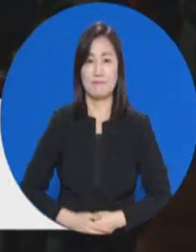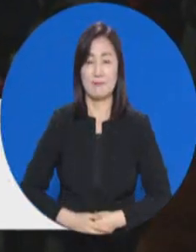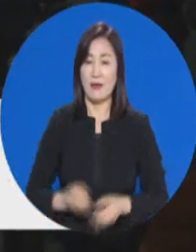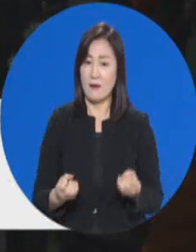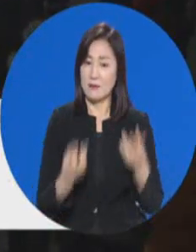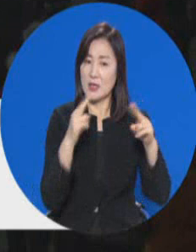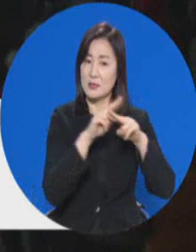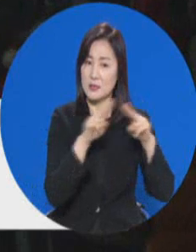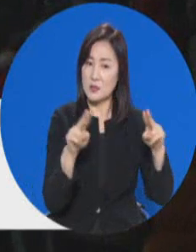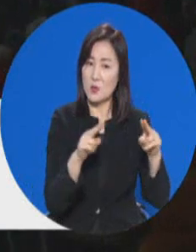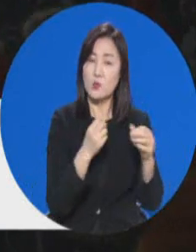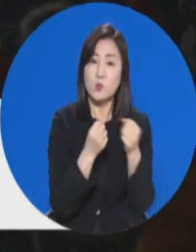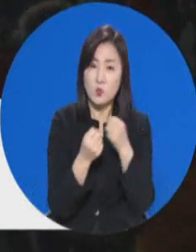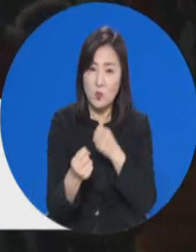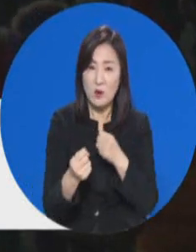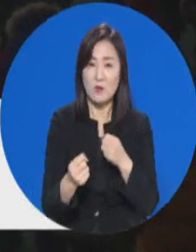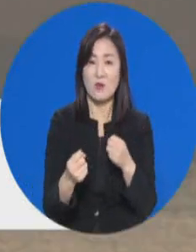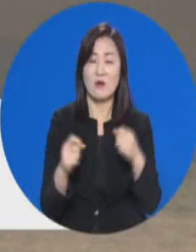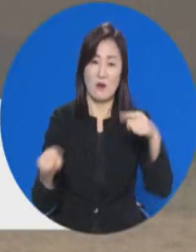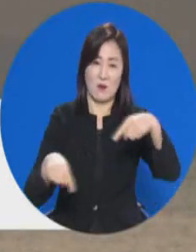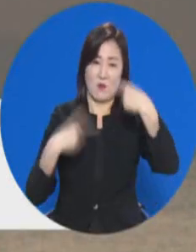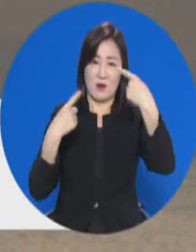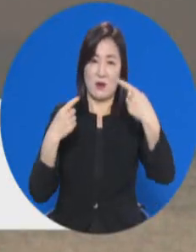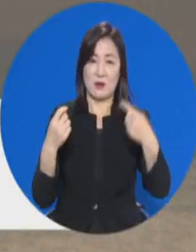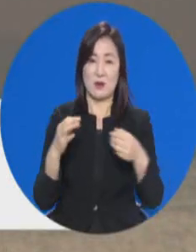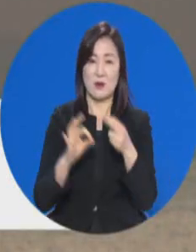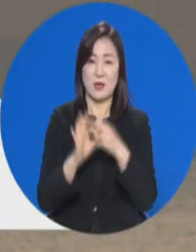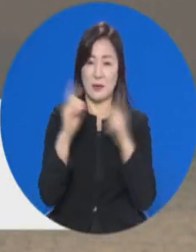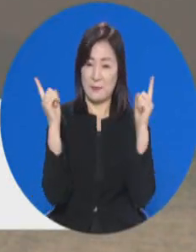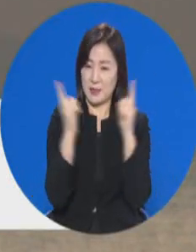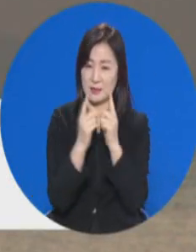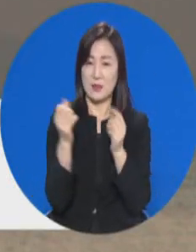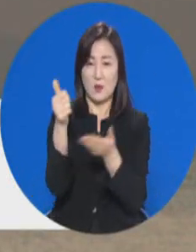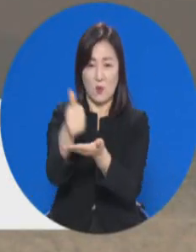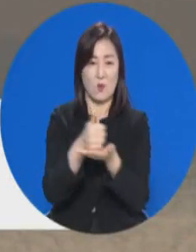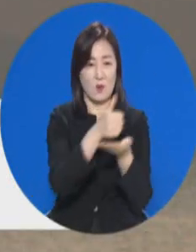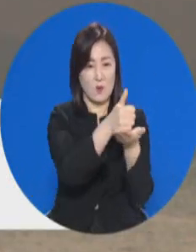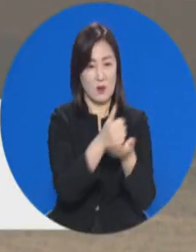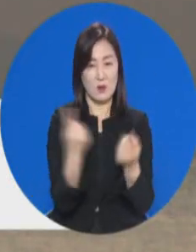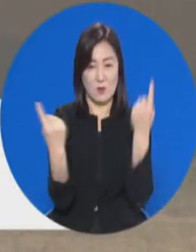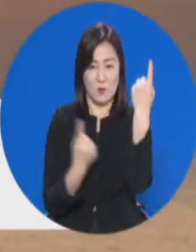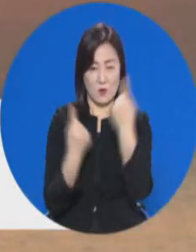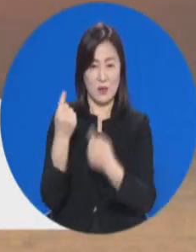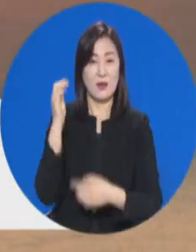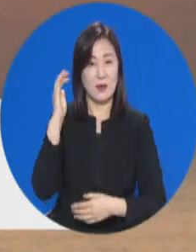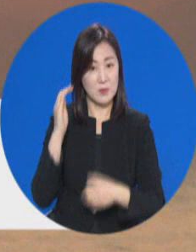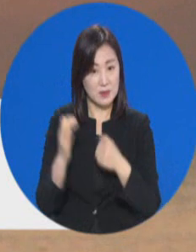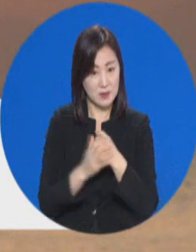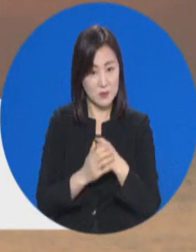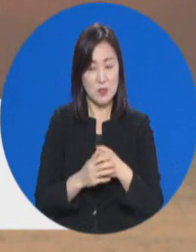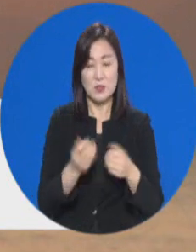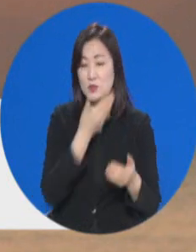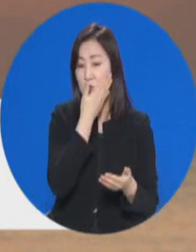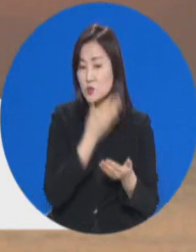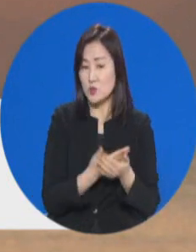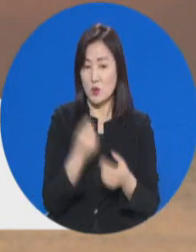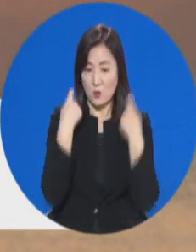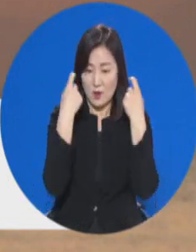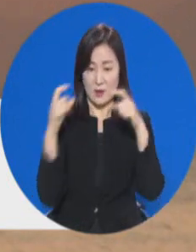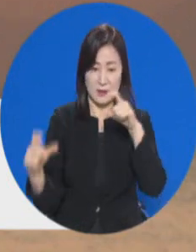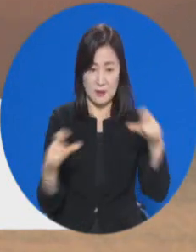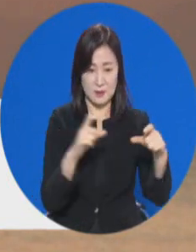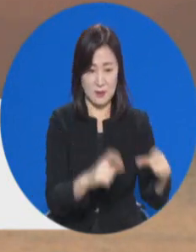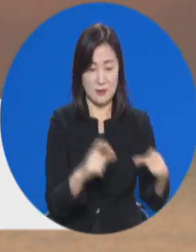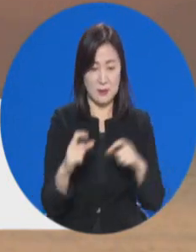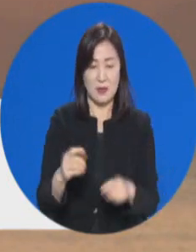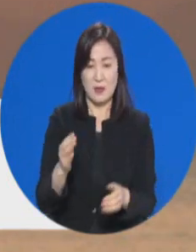행사 취소에도 불구하고 새해 1월 1일 해맞이객들의 발길이 잇따를 것으로 예상됨에 따라 주요 해맞이 명소 일원에서